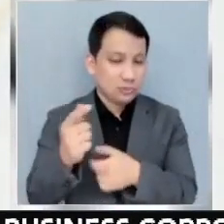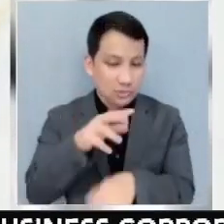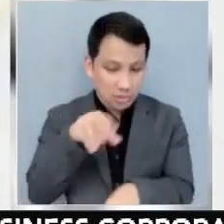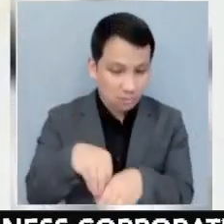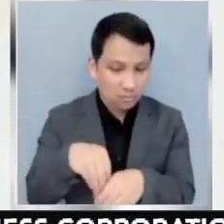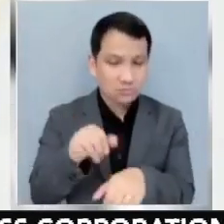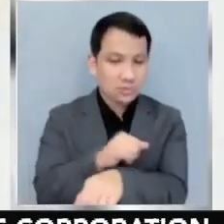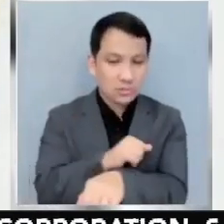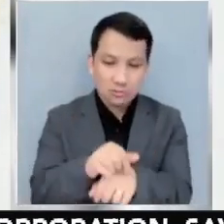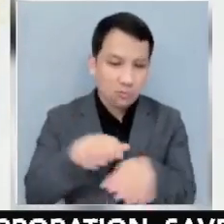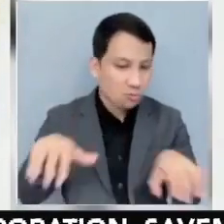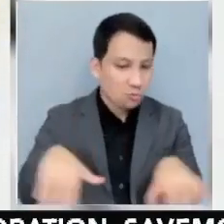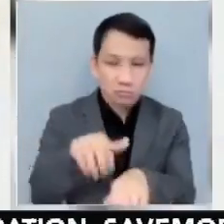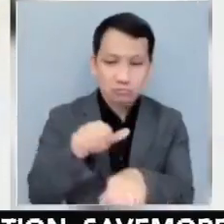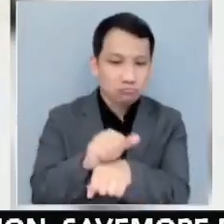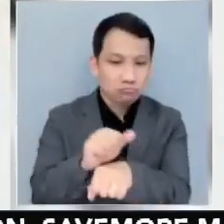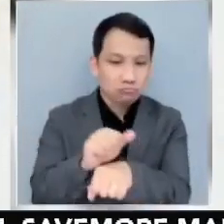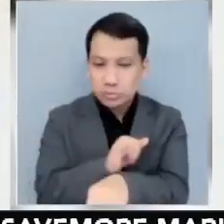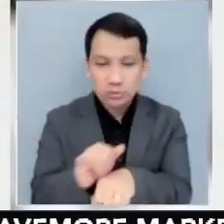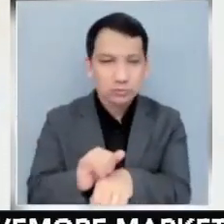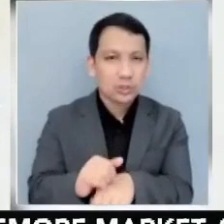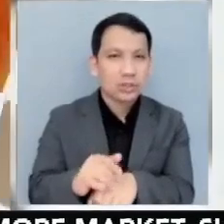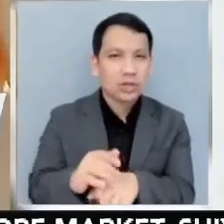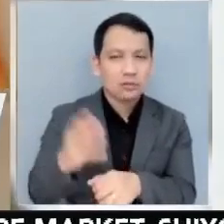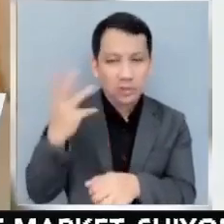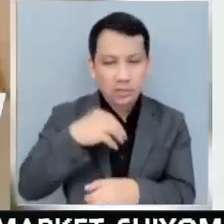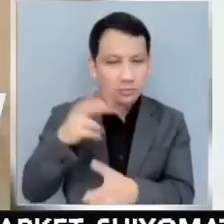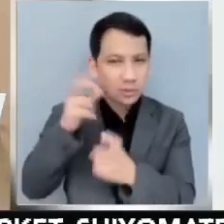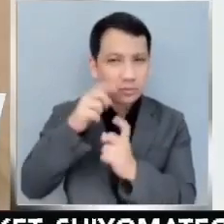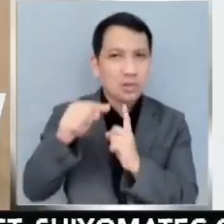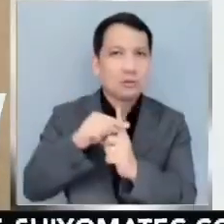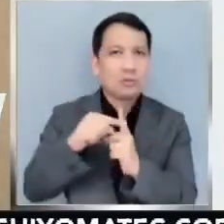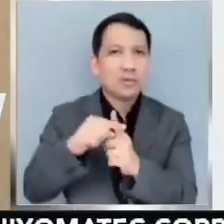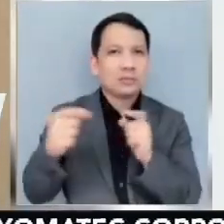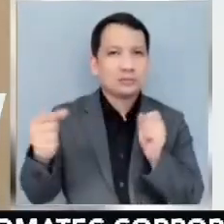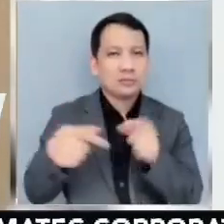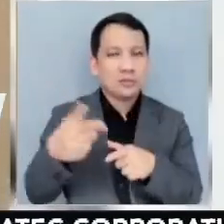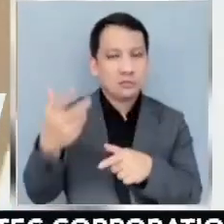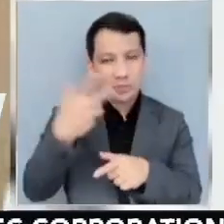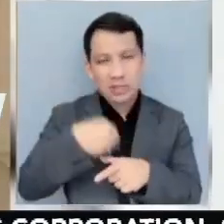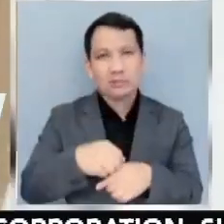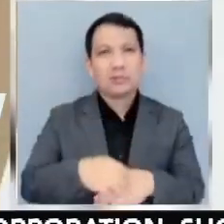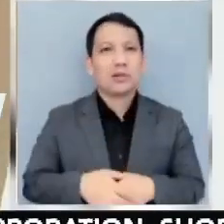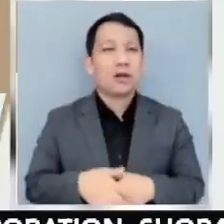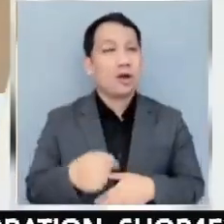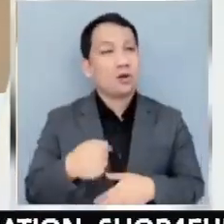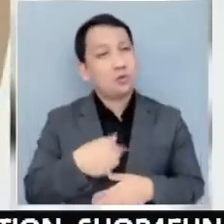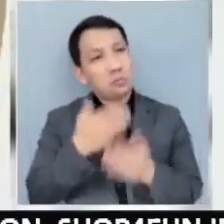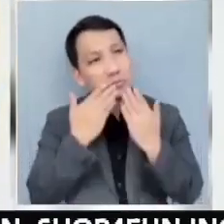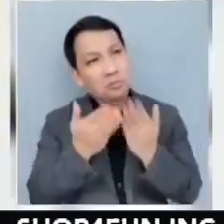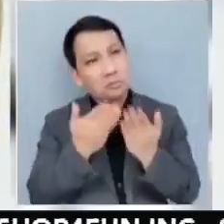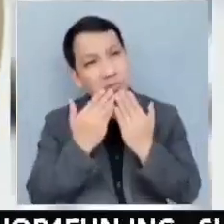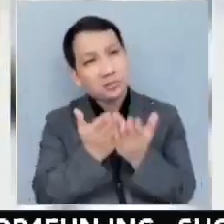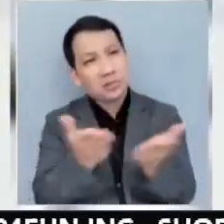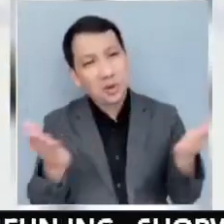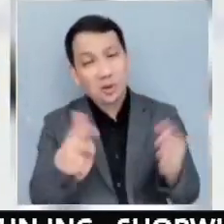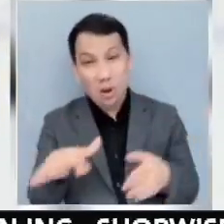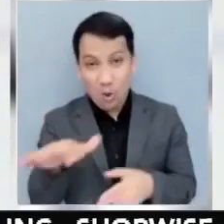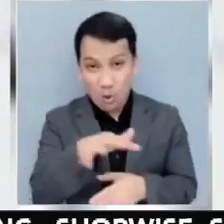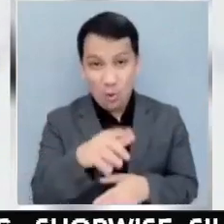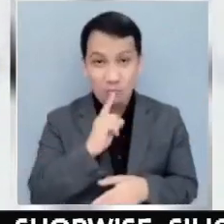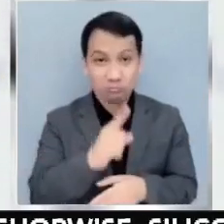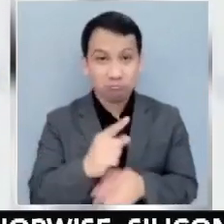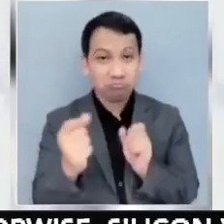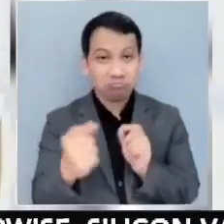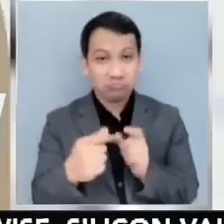great to hear all the positive feedback ng mga tao. Thank you so much. I'm super overwhelmed actually sa lahat ng mga comments